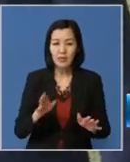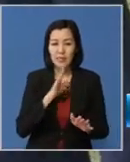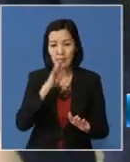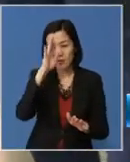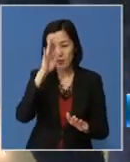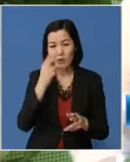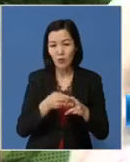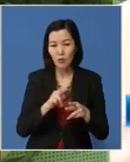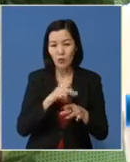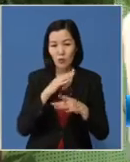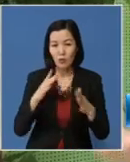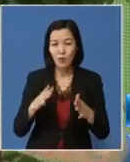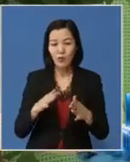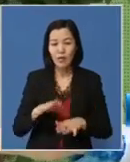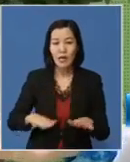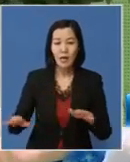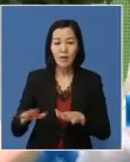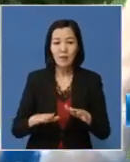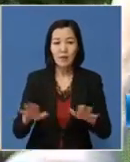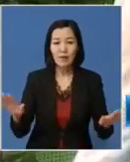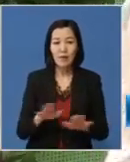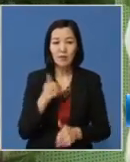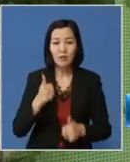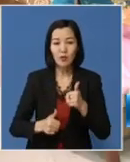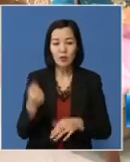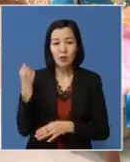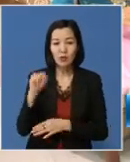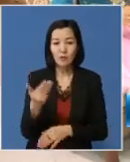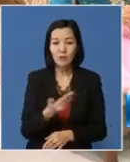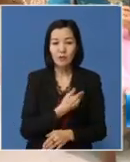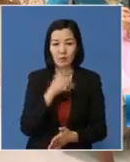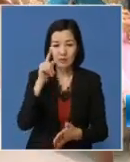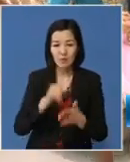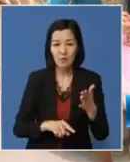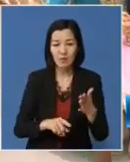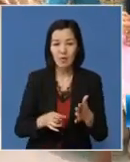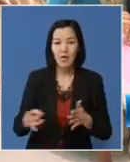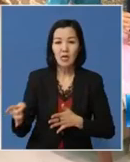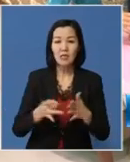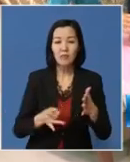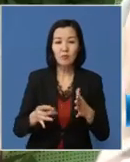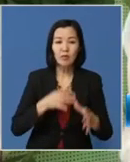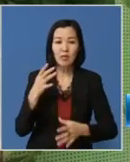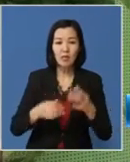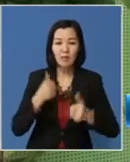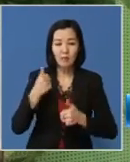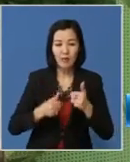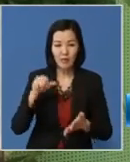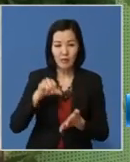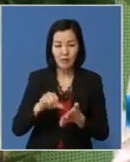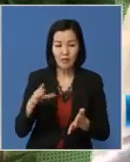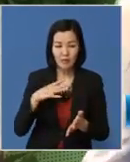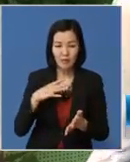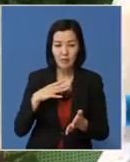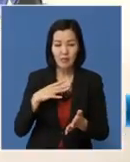Таяна Төленбаевада аймақтық арнадағы ән додасында жеңімпаз атанудан үмітті. Республикалық халықаралық өнер бәйгелерінде топ